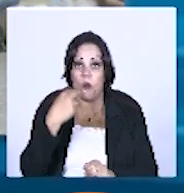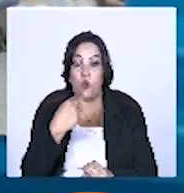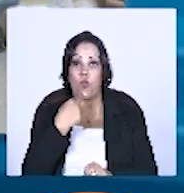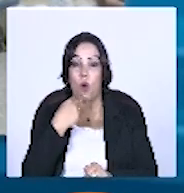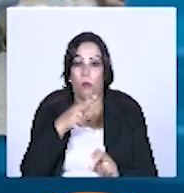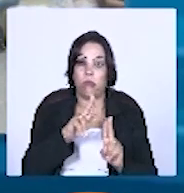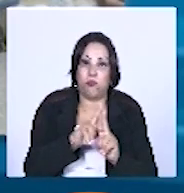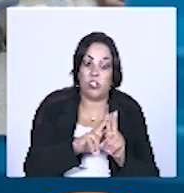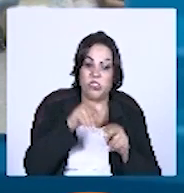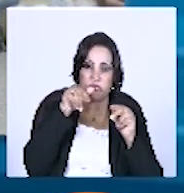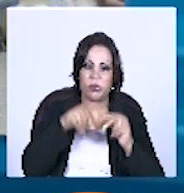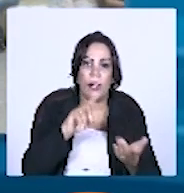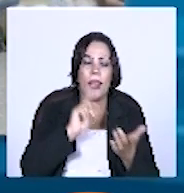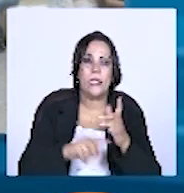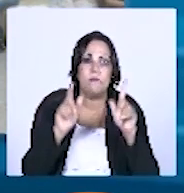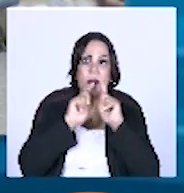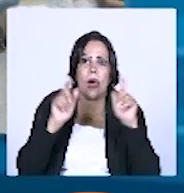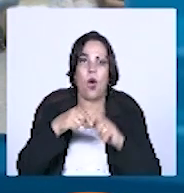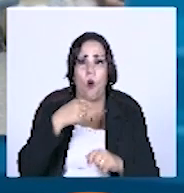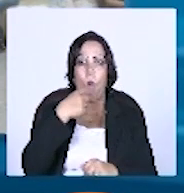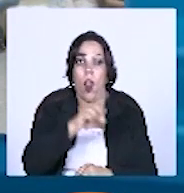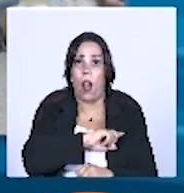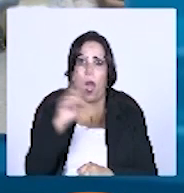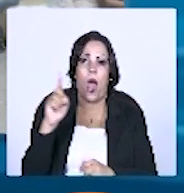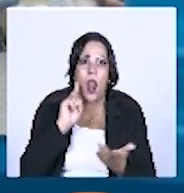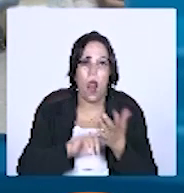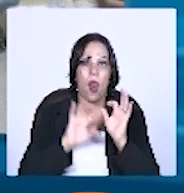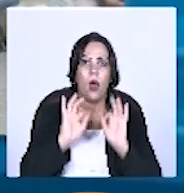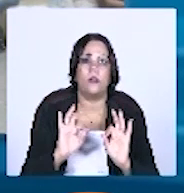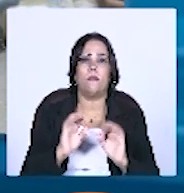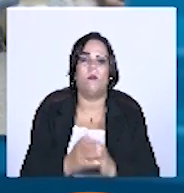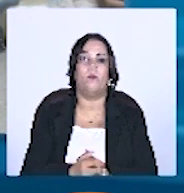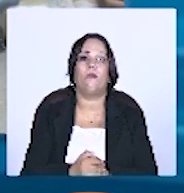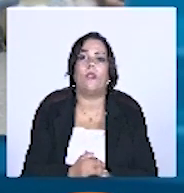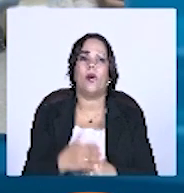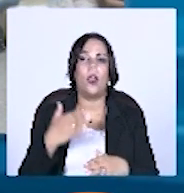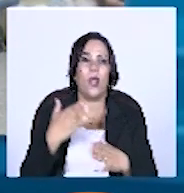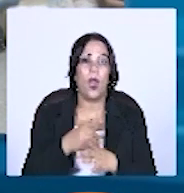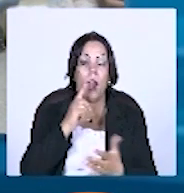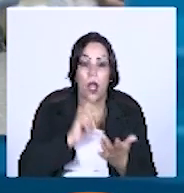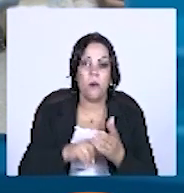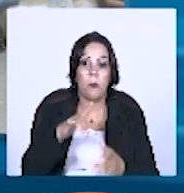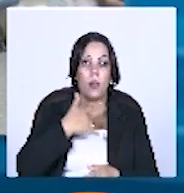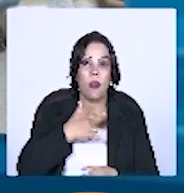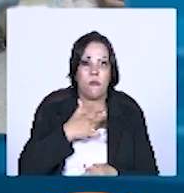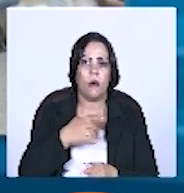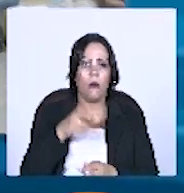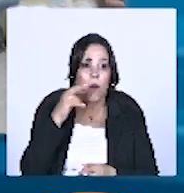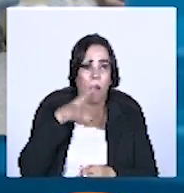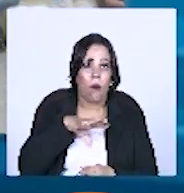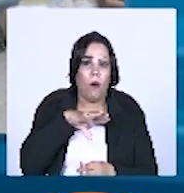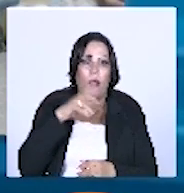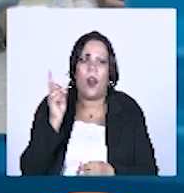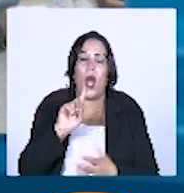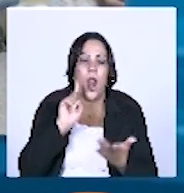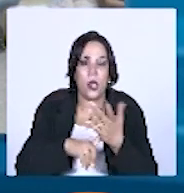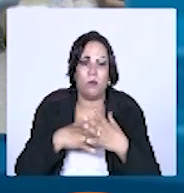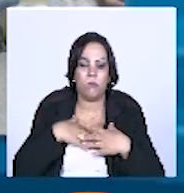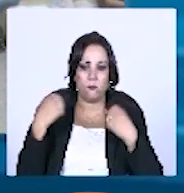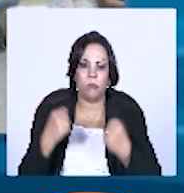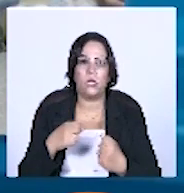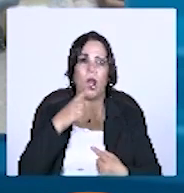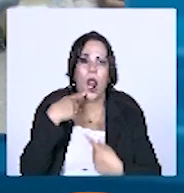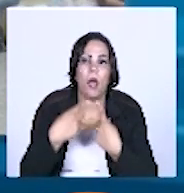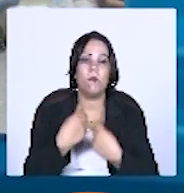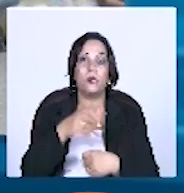انتهاك لحقوقهم ان هم يقولوا لا وان هم يردوا ليه ما بنم كهم نفسيا ليه دايما بخليهم في